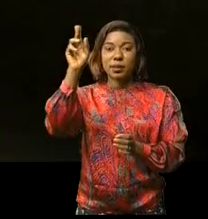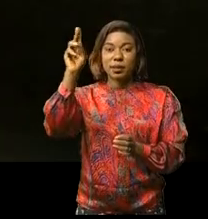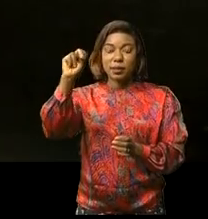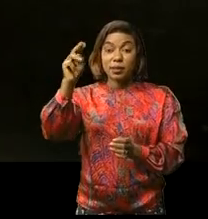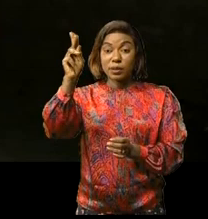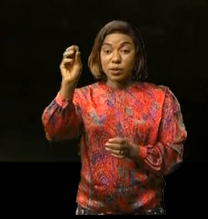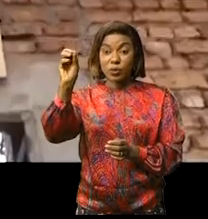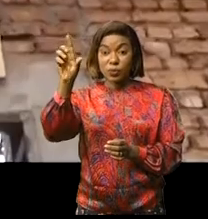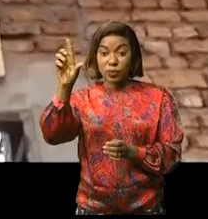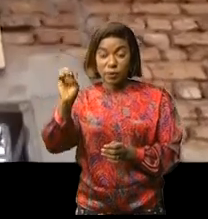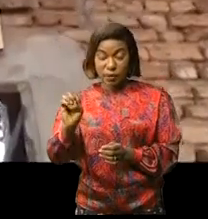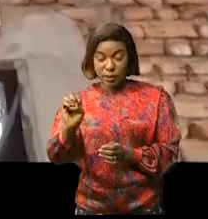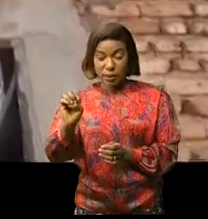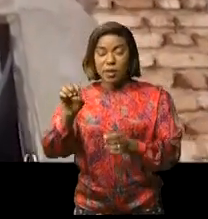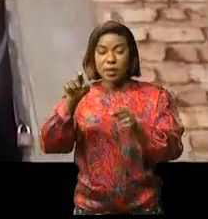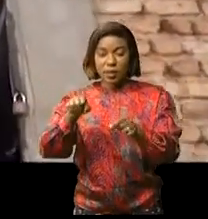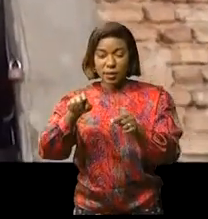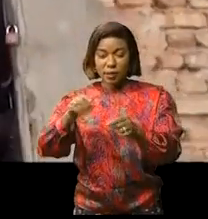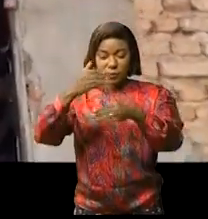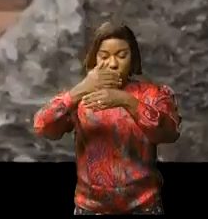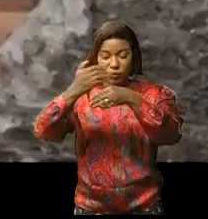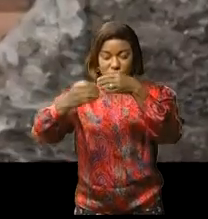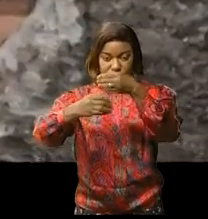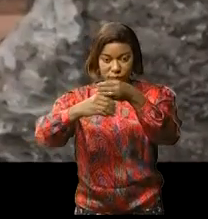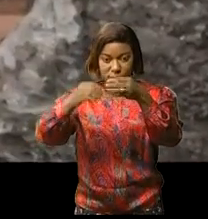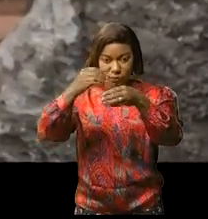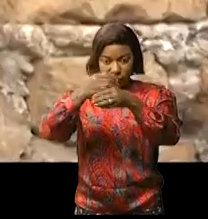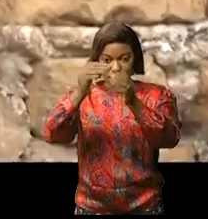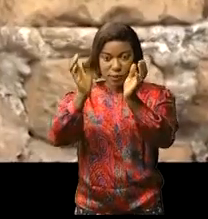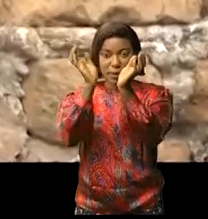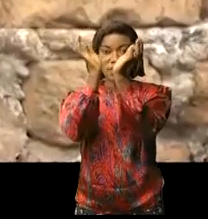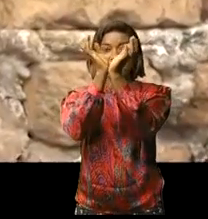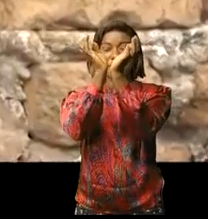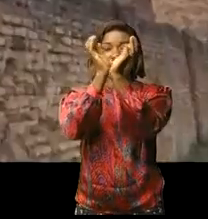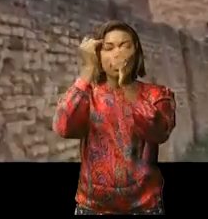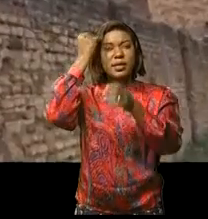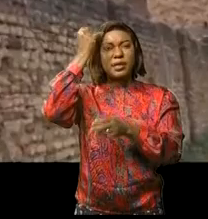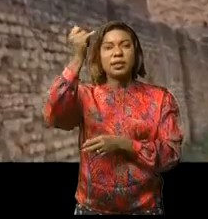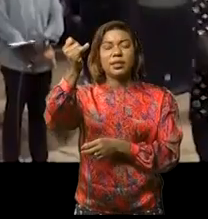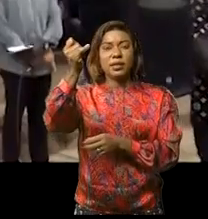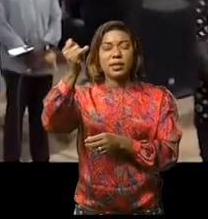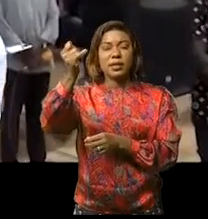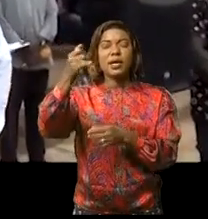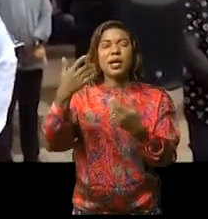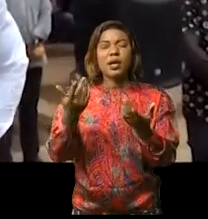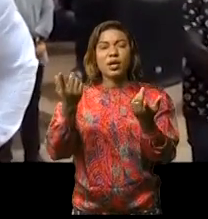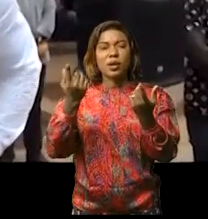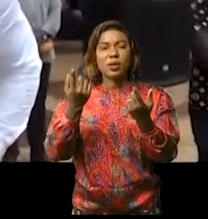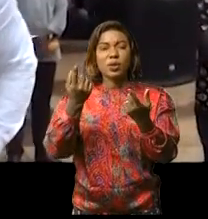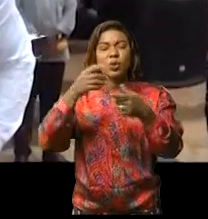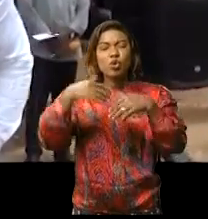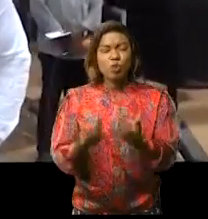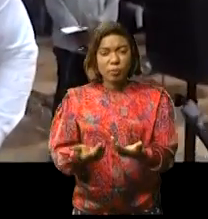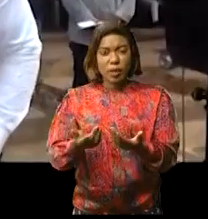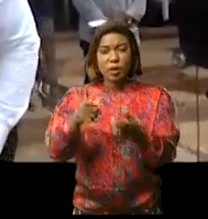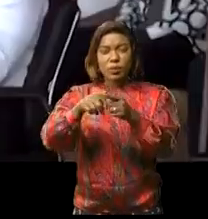l'inspection des locaux du bâtiment administratif de ce lieu de sport et loisirs en vue de se faire une idée de leur état. Quand il prend possession